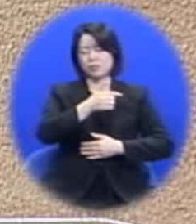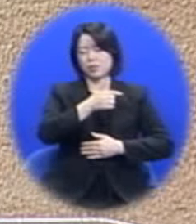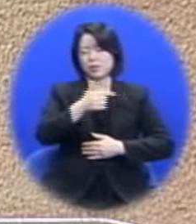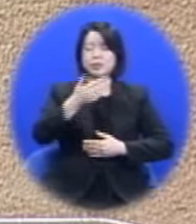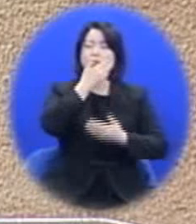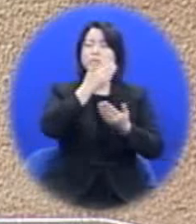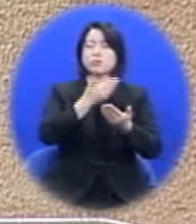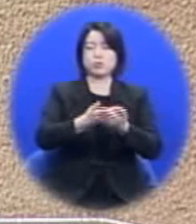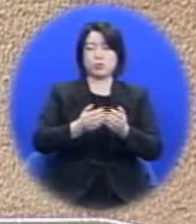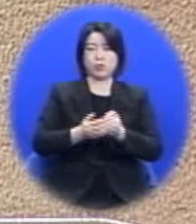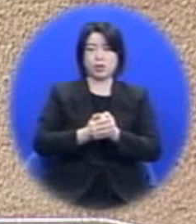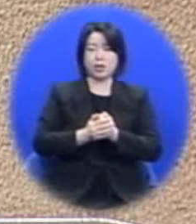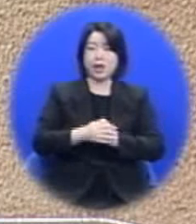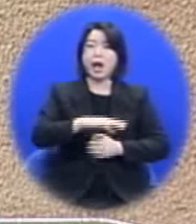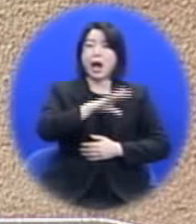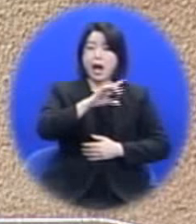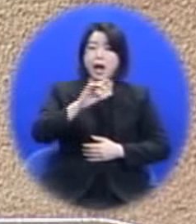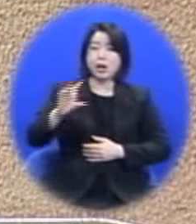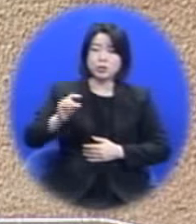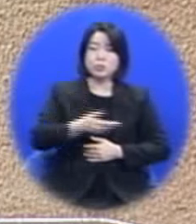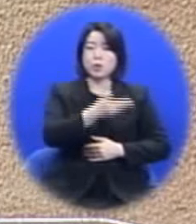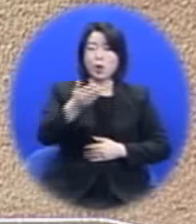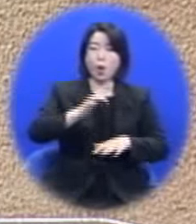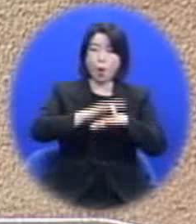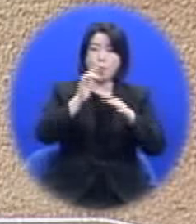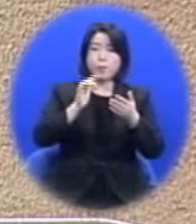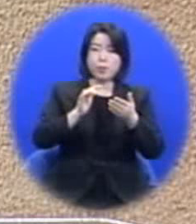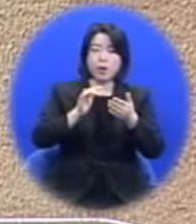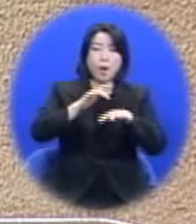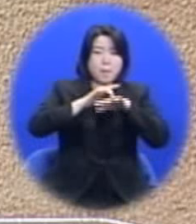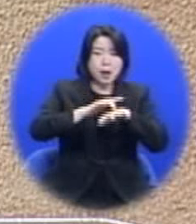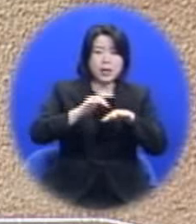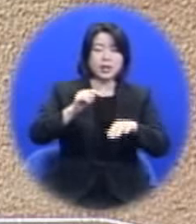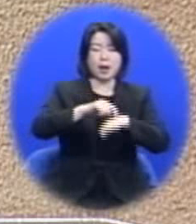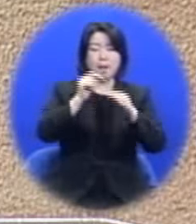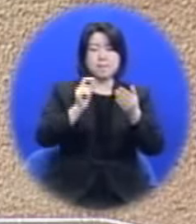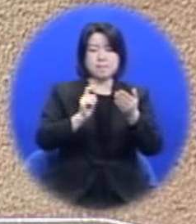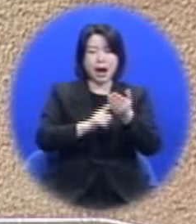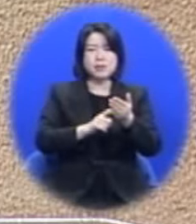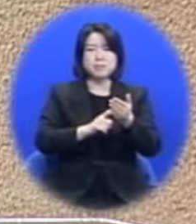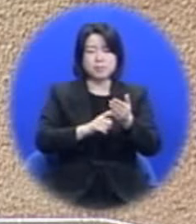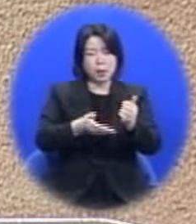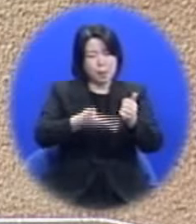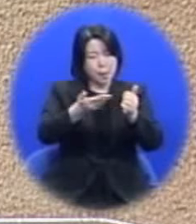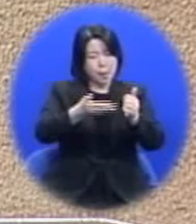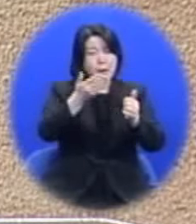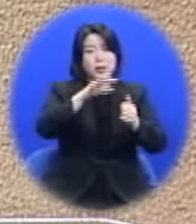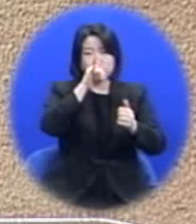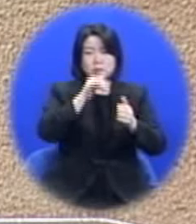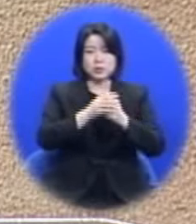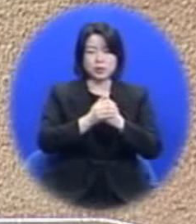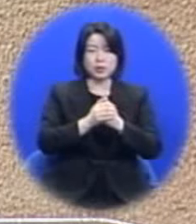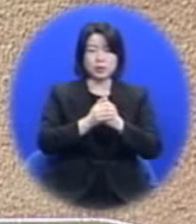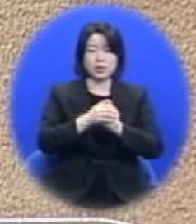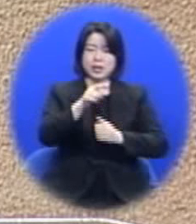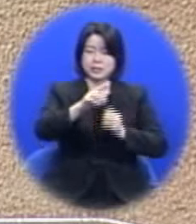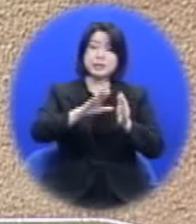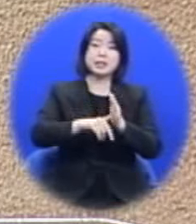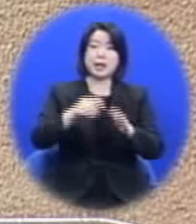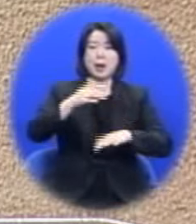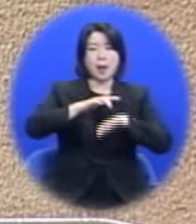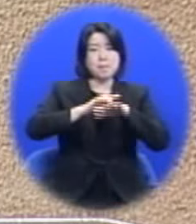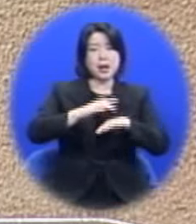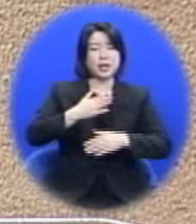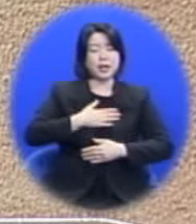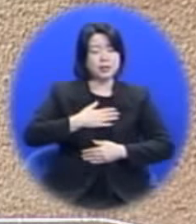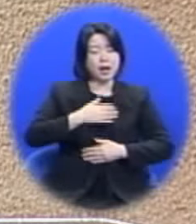중요해요. 수시로 마귀가 여러분의 마음을 건드려요.이 생각 저 생각으로. 그때 마귀가 나를